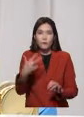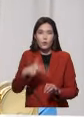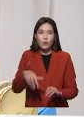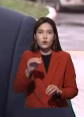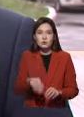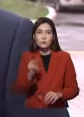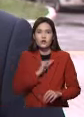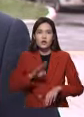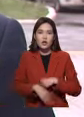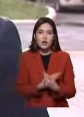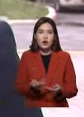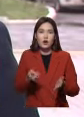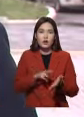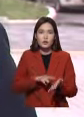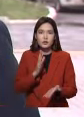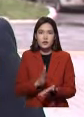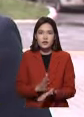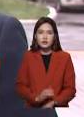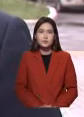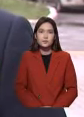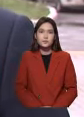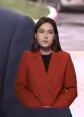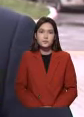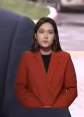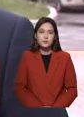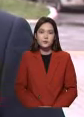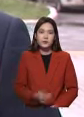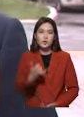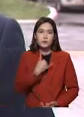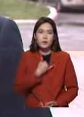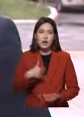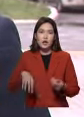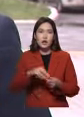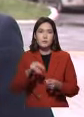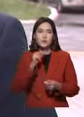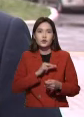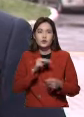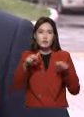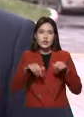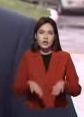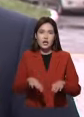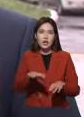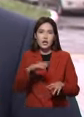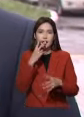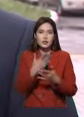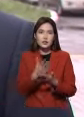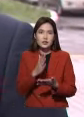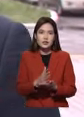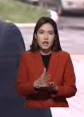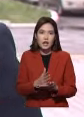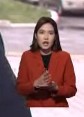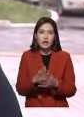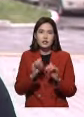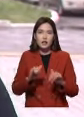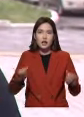орны ашылады. Қазіргі таңда уже 30 жоба іске қосылды, ол 3,3 миллиардқа, және 40 жоба іске асырылып